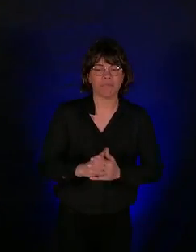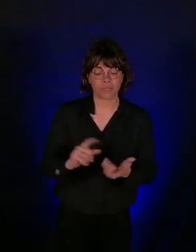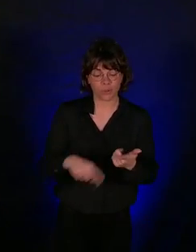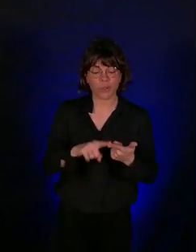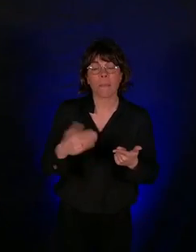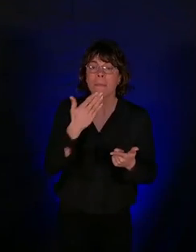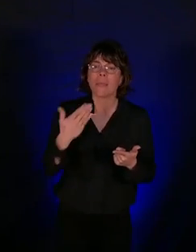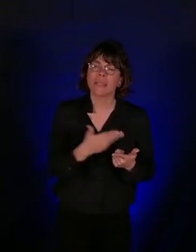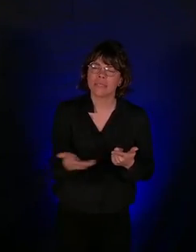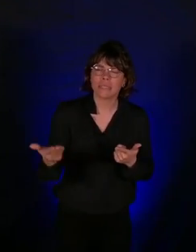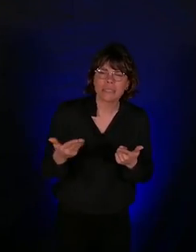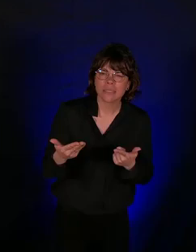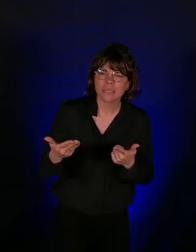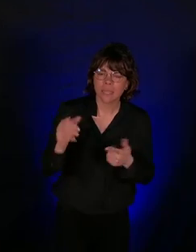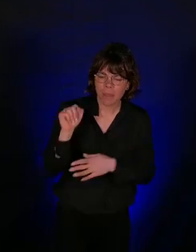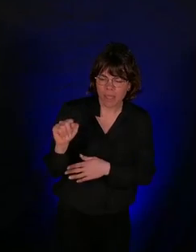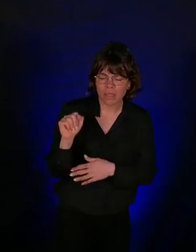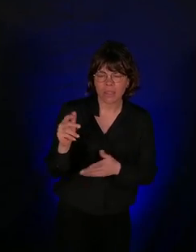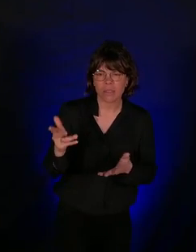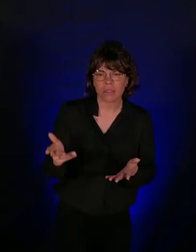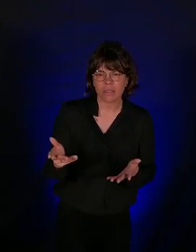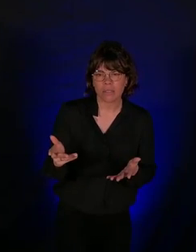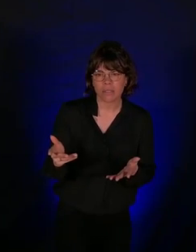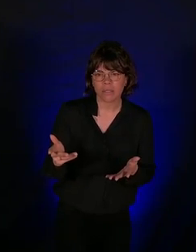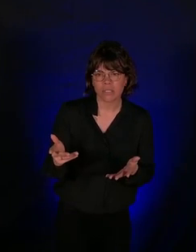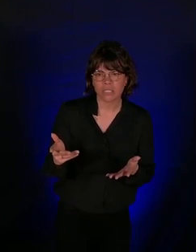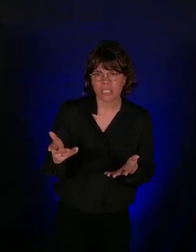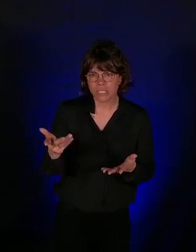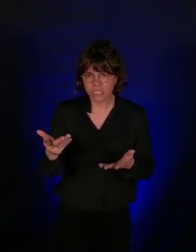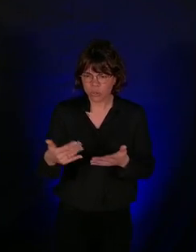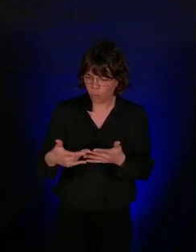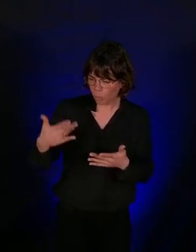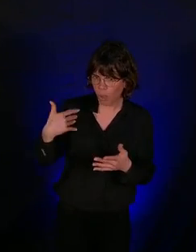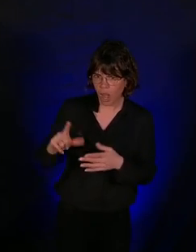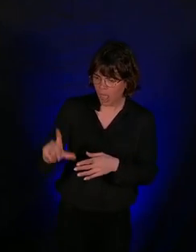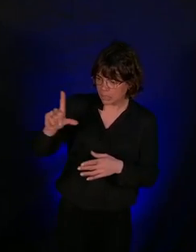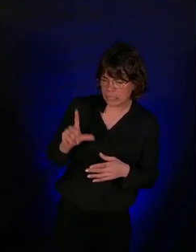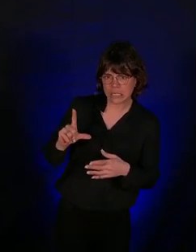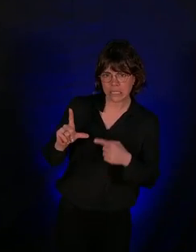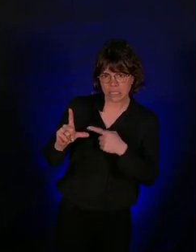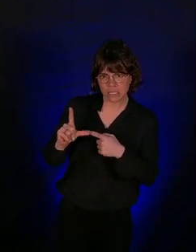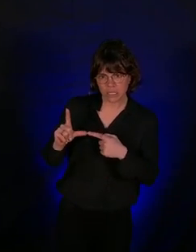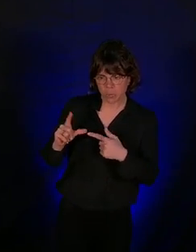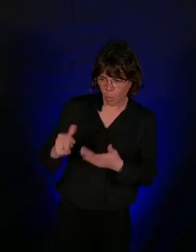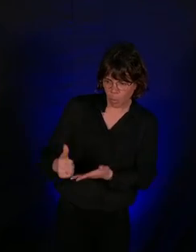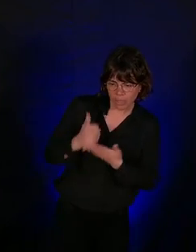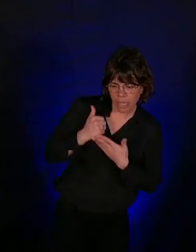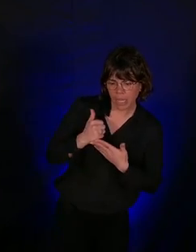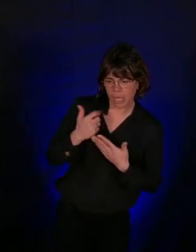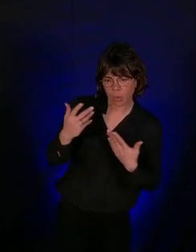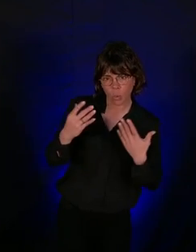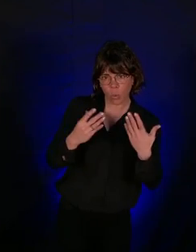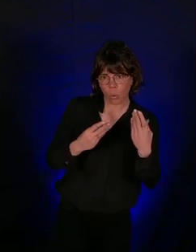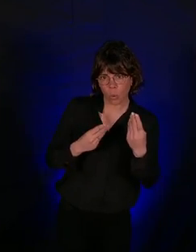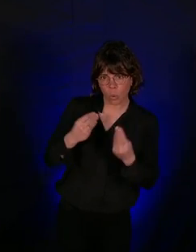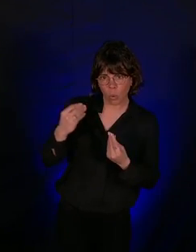camarades qui m'ont prodigué des soins depuis depuis lundi parce que je suis parmi ceux de qui ont